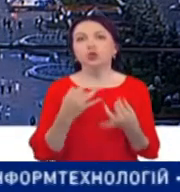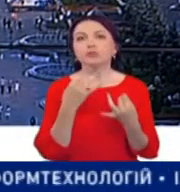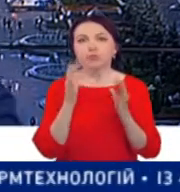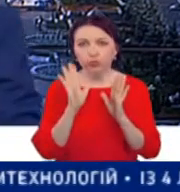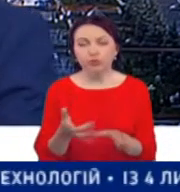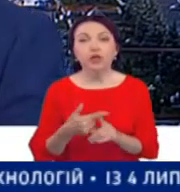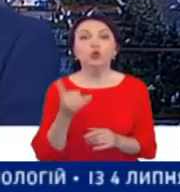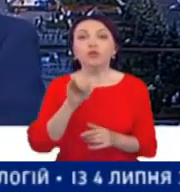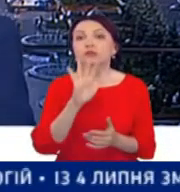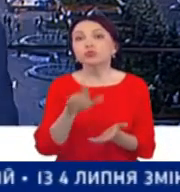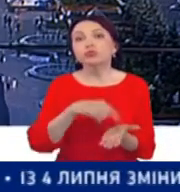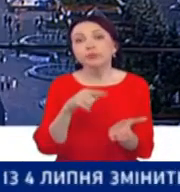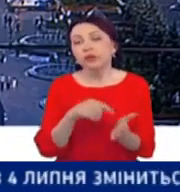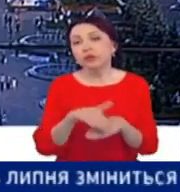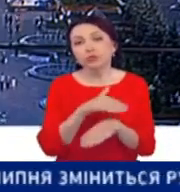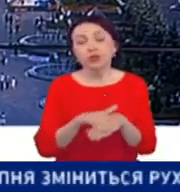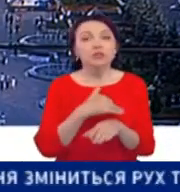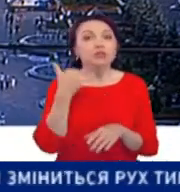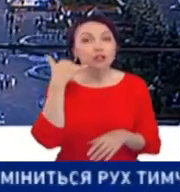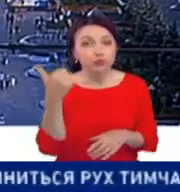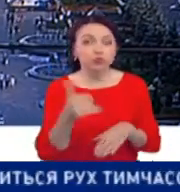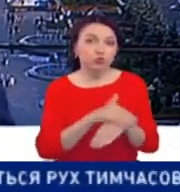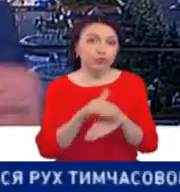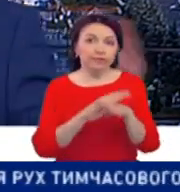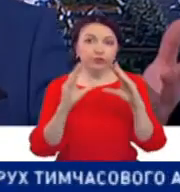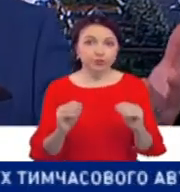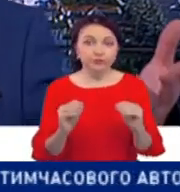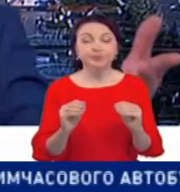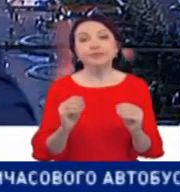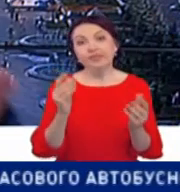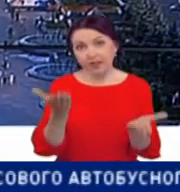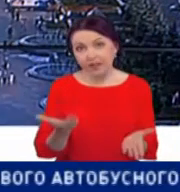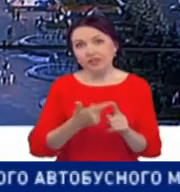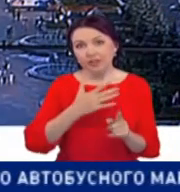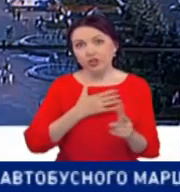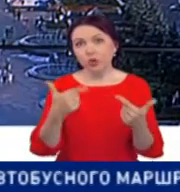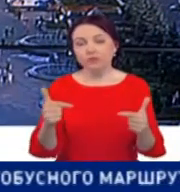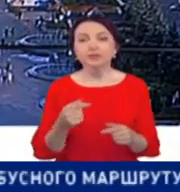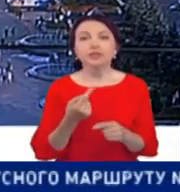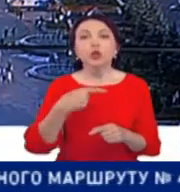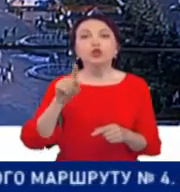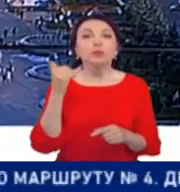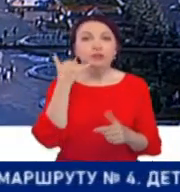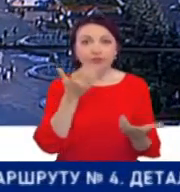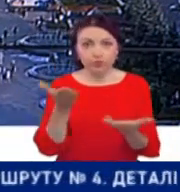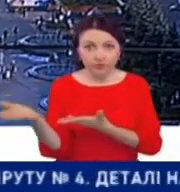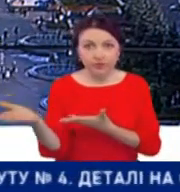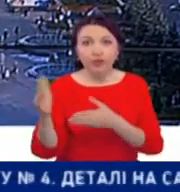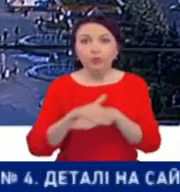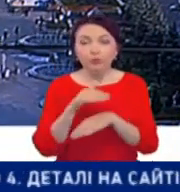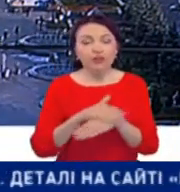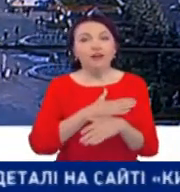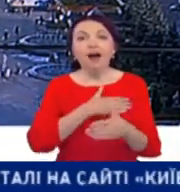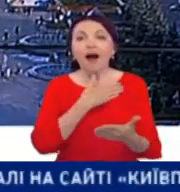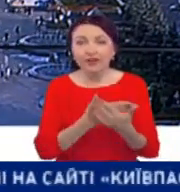будуть запитання, будь ласка, телефонуйте. Пане Андрію, доброго вечора. Доброго вечора. Є нашими гостями. Отже, 223-0971, будь ласка,